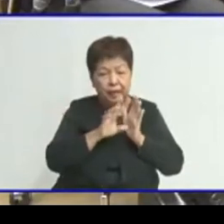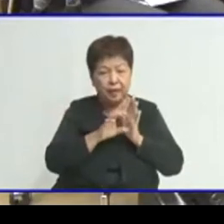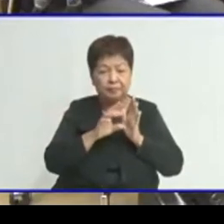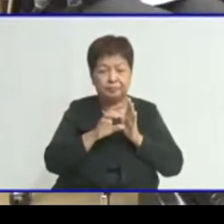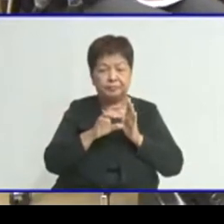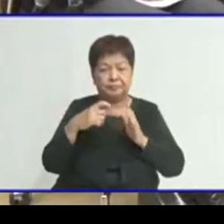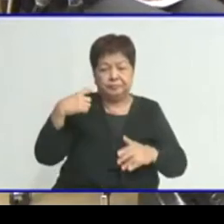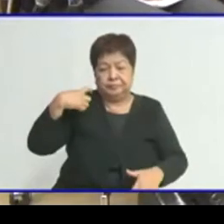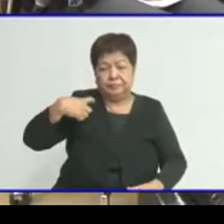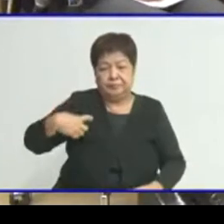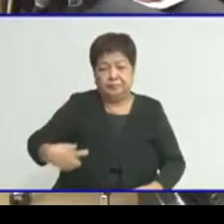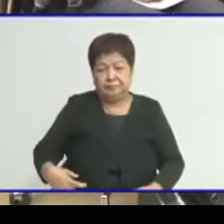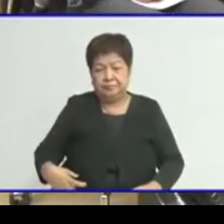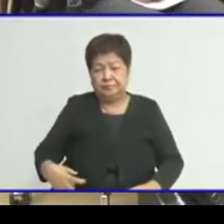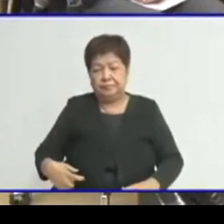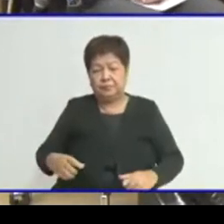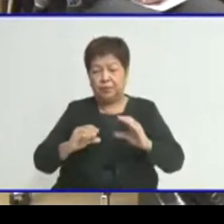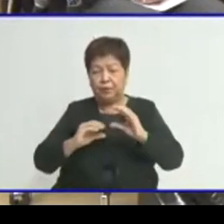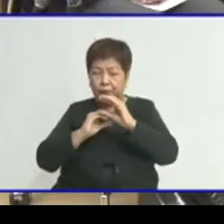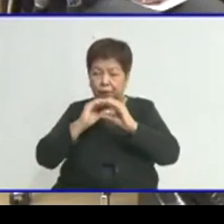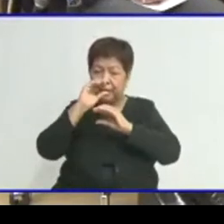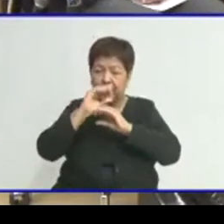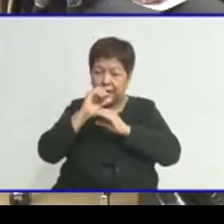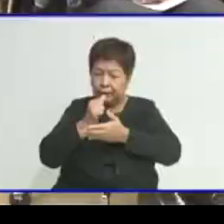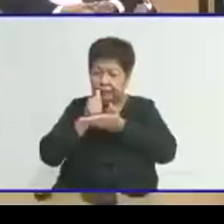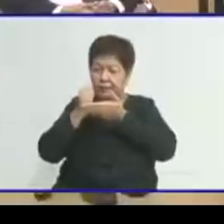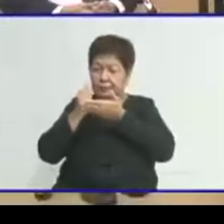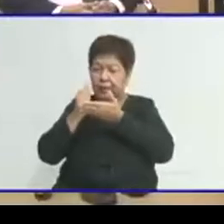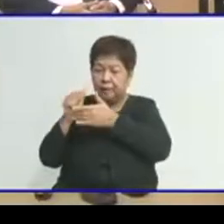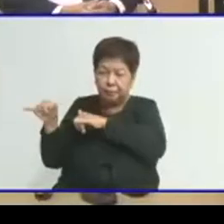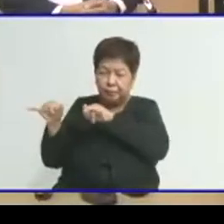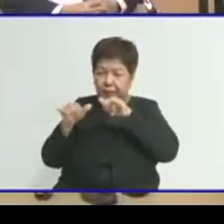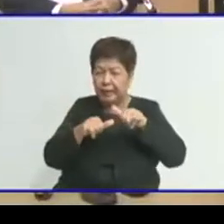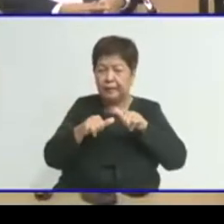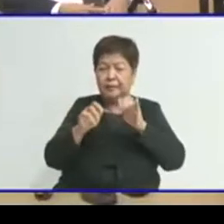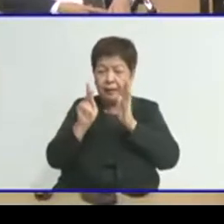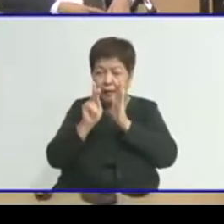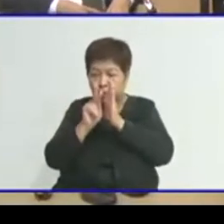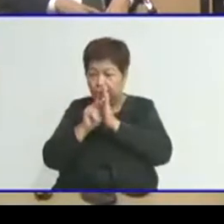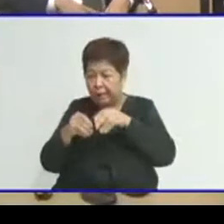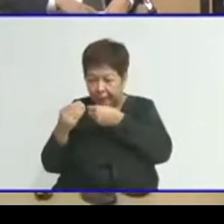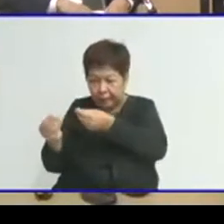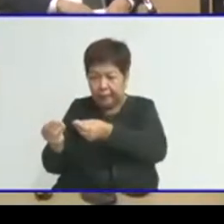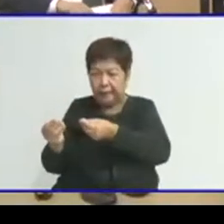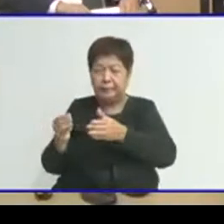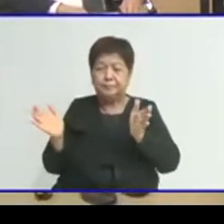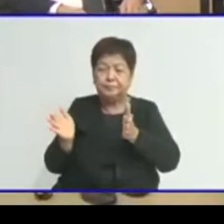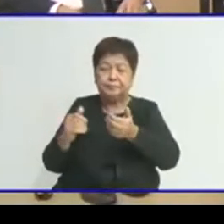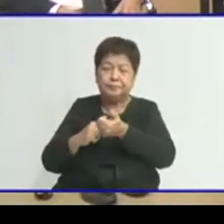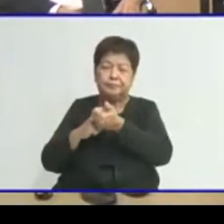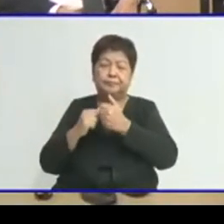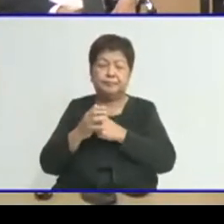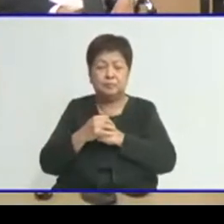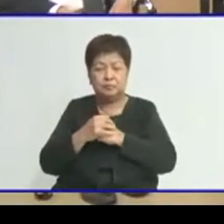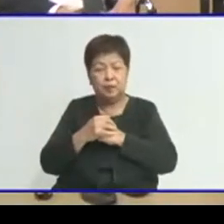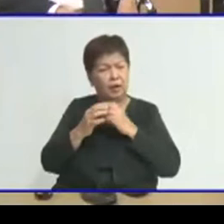โครงการให้ความช่วยเหลือทางกฎหมายแก่ผู้ลี้ภัยก็จะเห็นได้ว่าวิทยากรทั้ง4ท่านคือคนที่เกี่ย